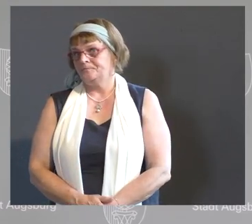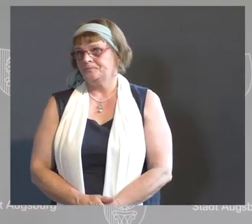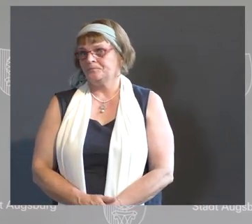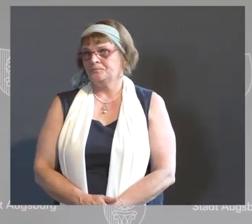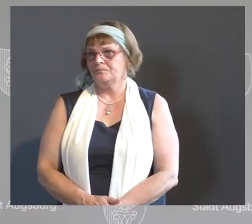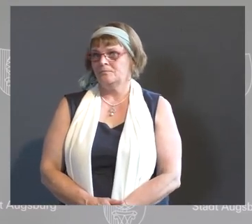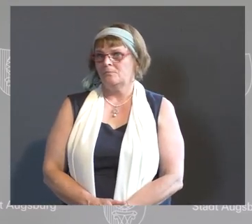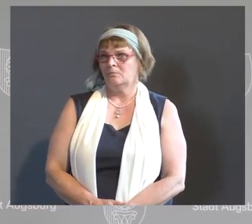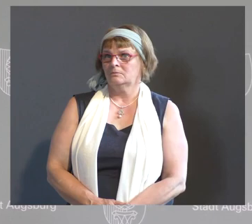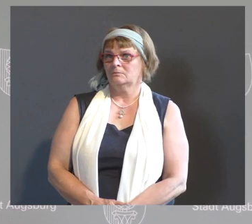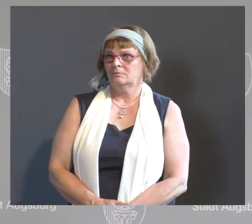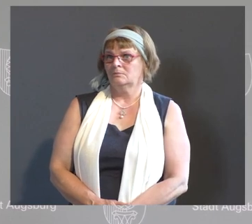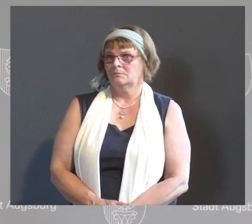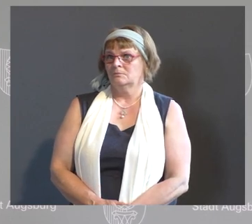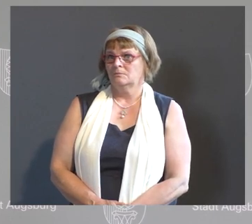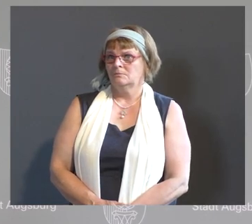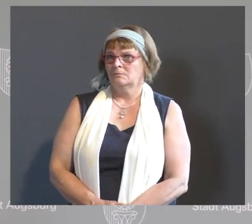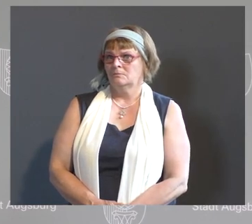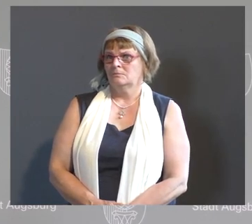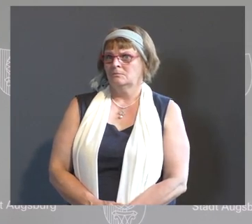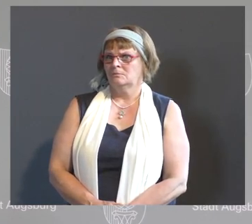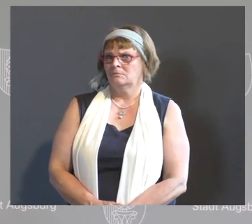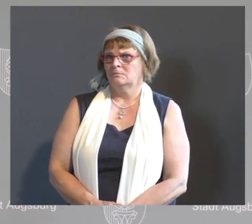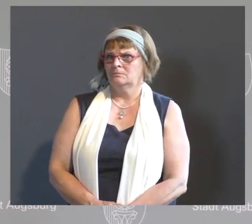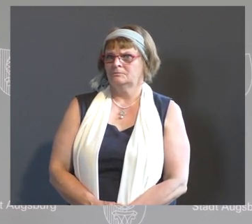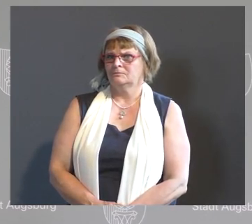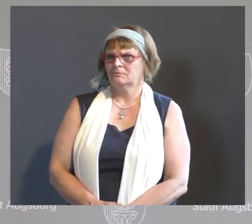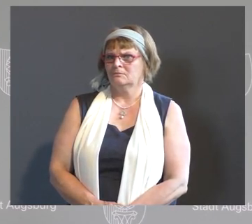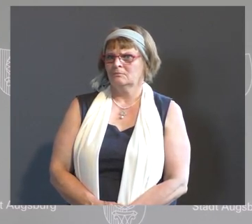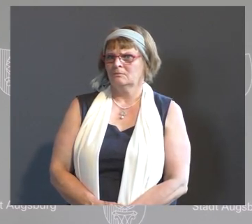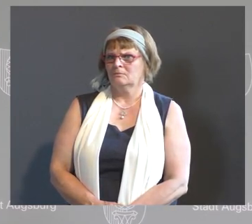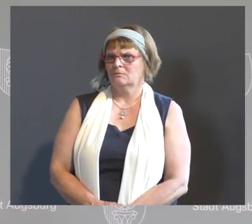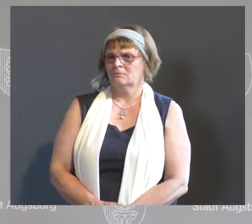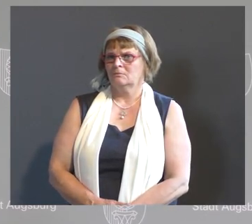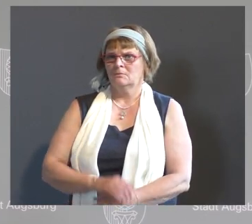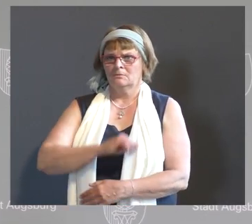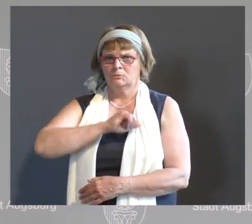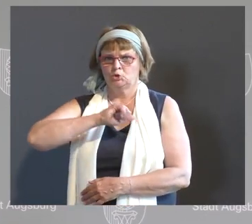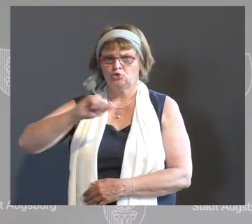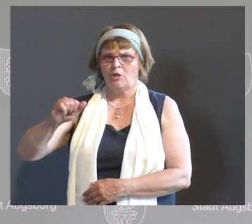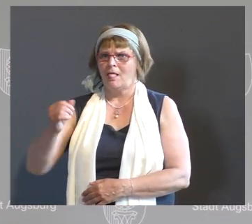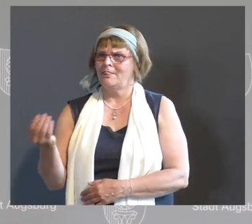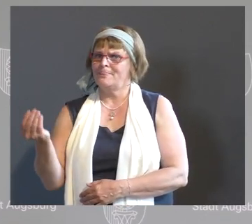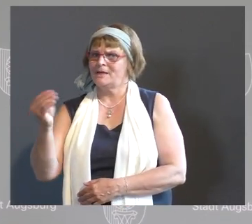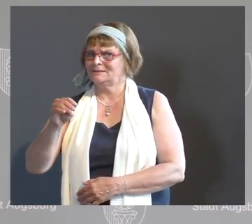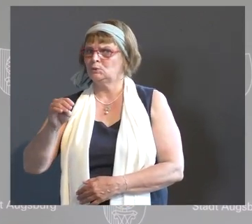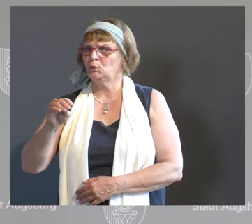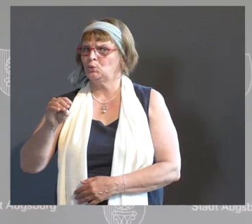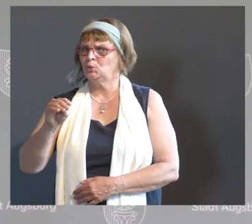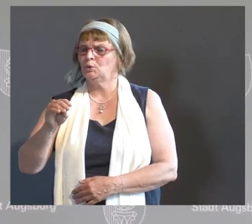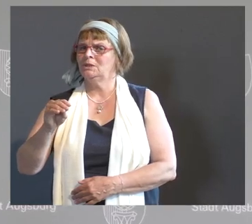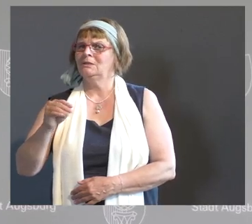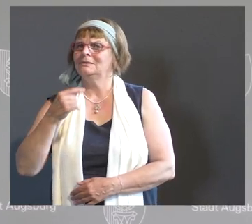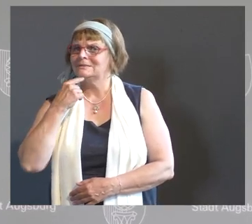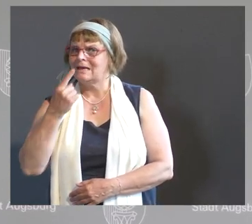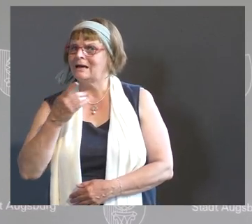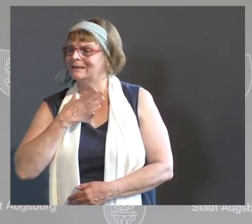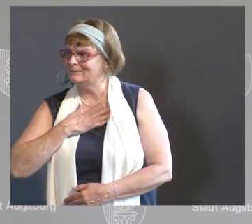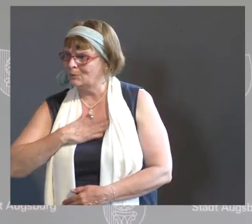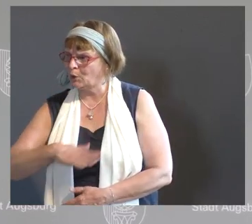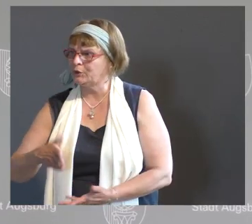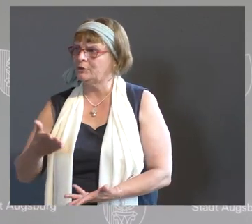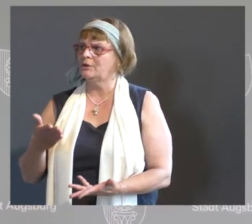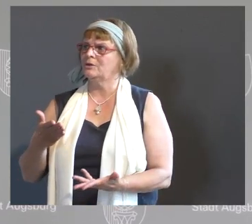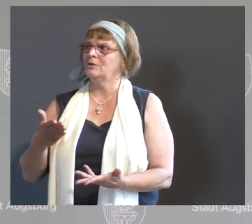Eine letzte Frage, wenn ich noch stellen darf. Darf ich vielleicht da noch ganz, ganz schnell ergänzen? Also ich kann mich noch, macht